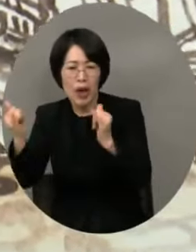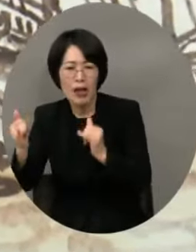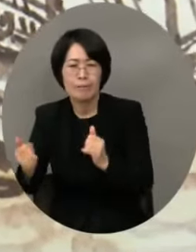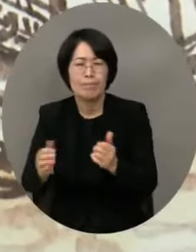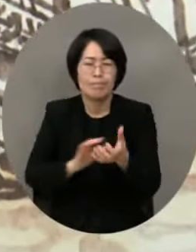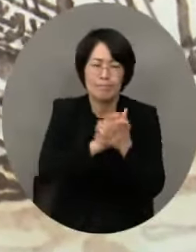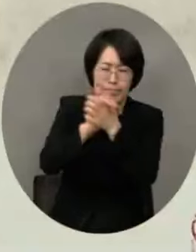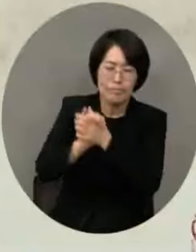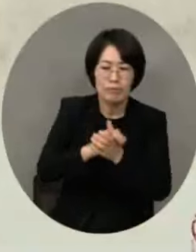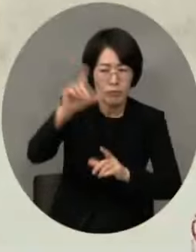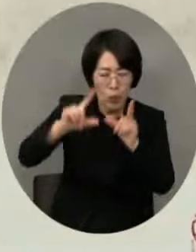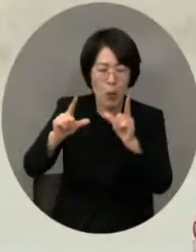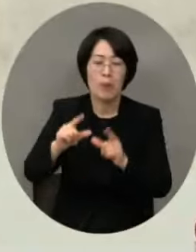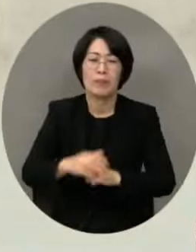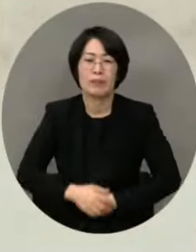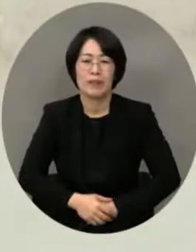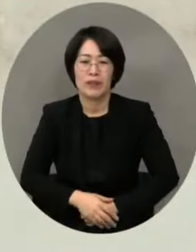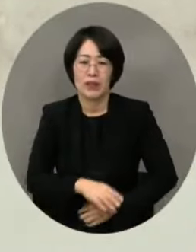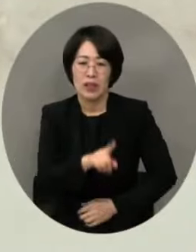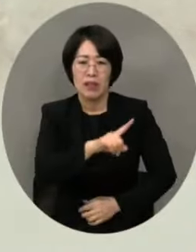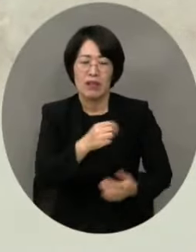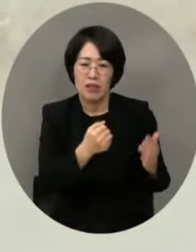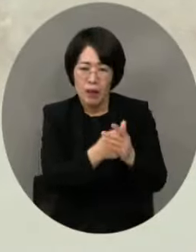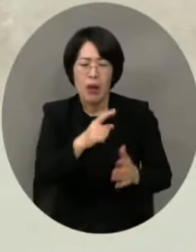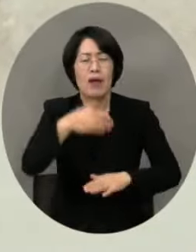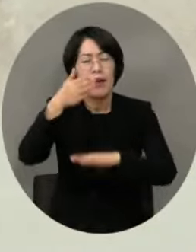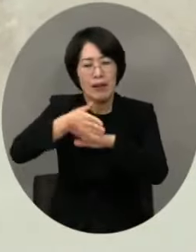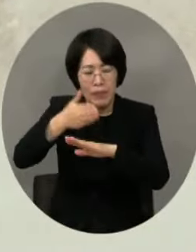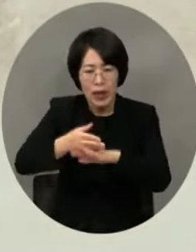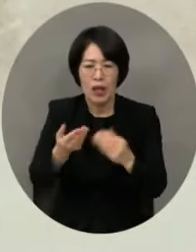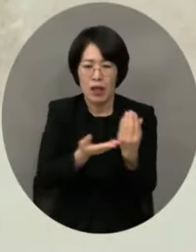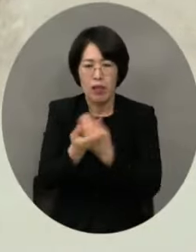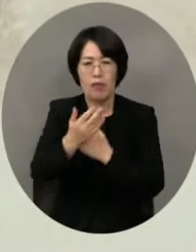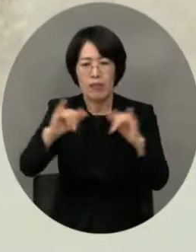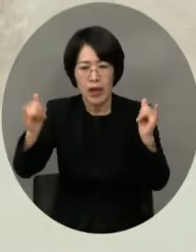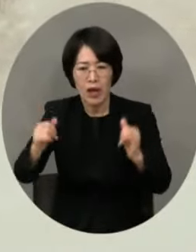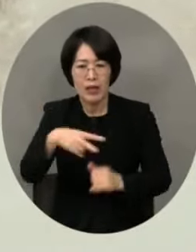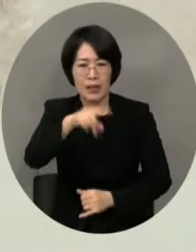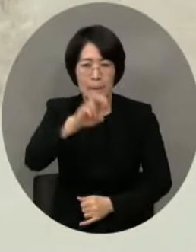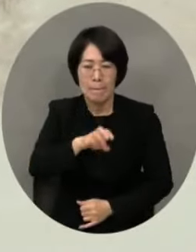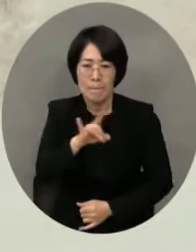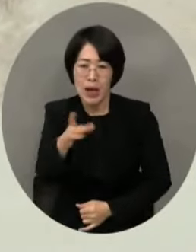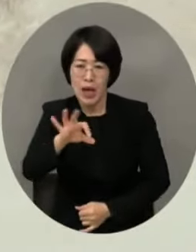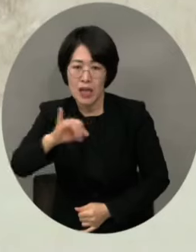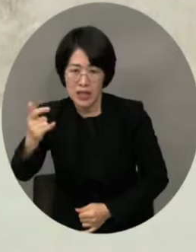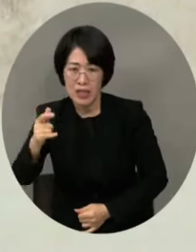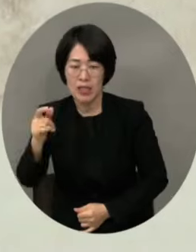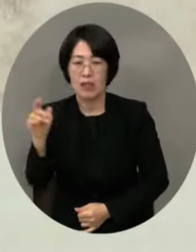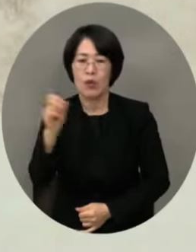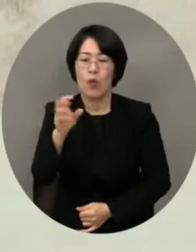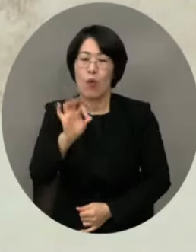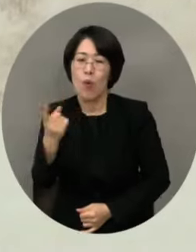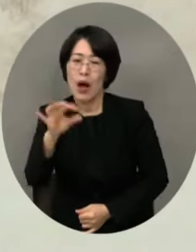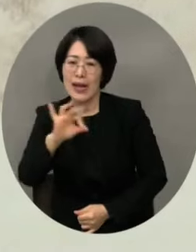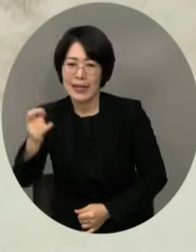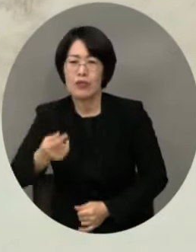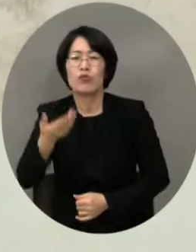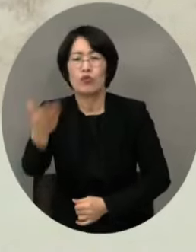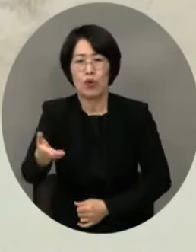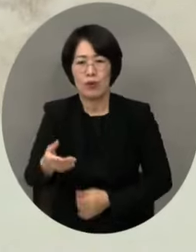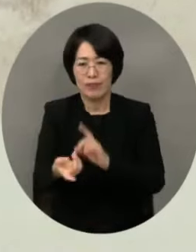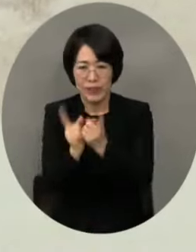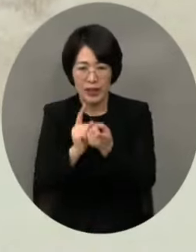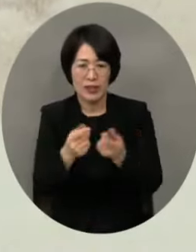받고 있었습니다 몽니는 이에 대한 감사로 섬 사람들에게 샴페인과 와인을 대접했고 섬사람들은